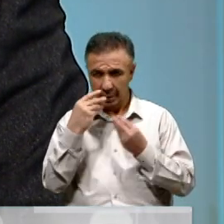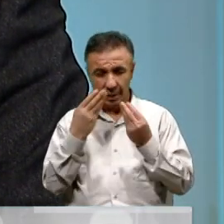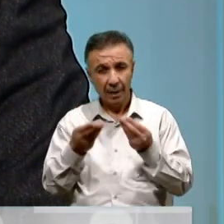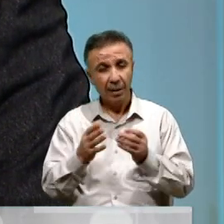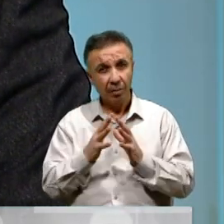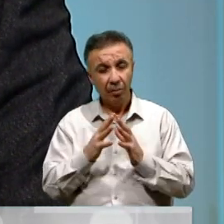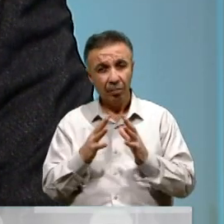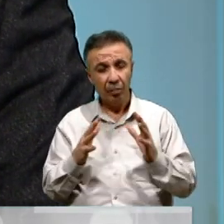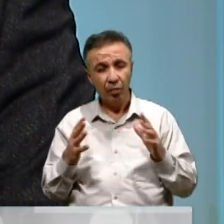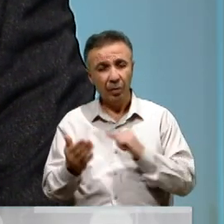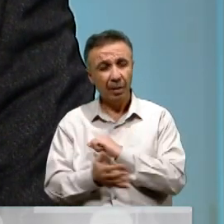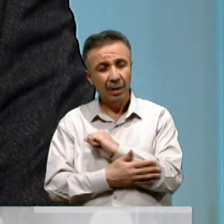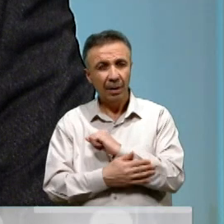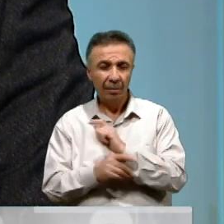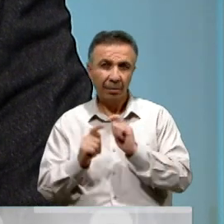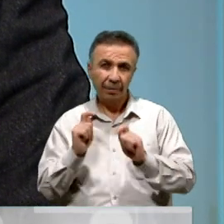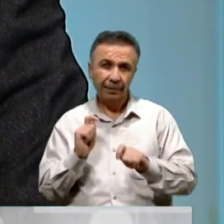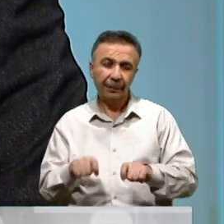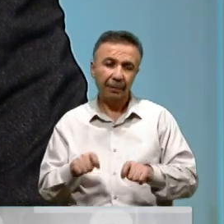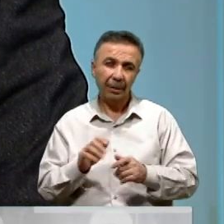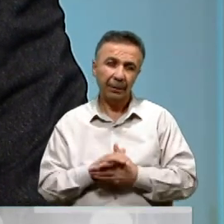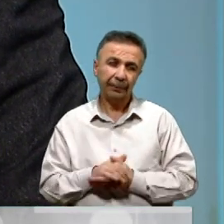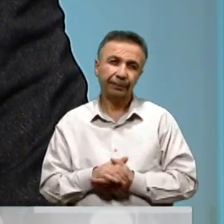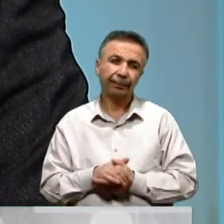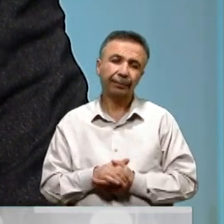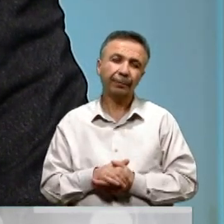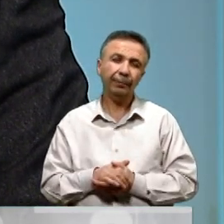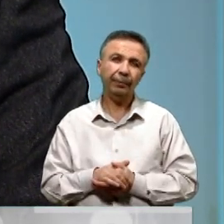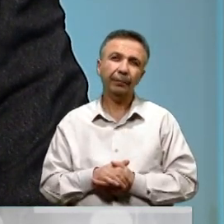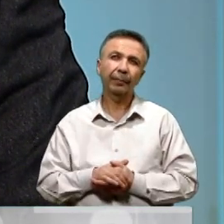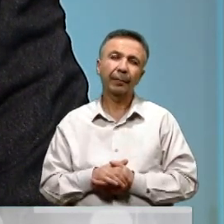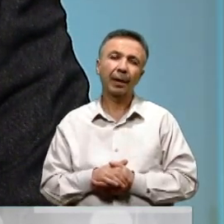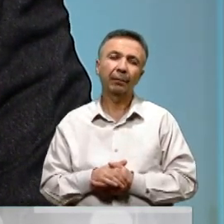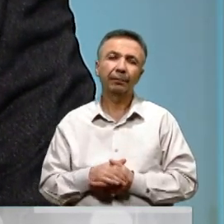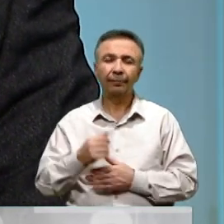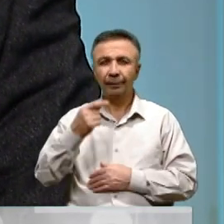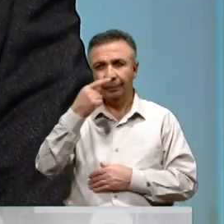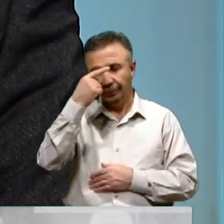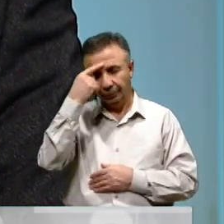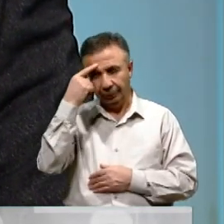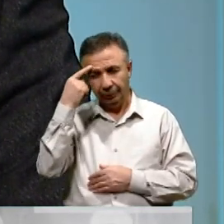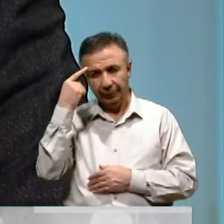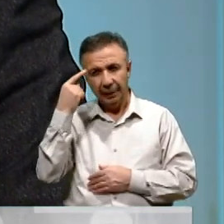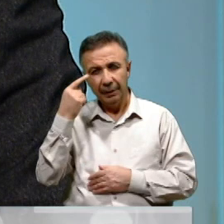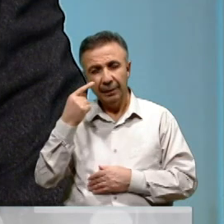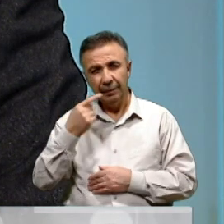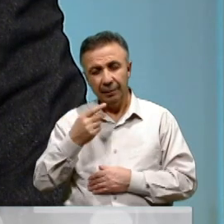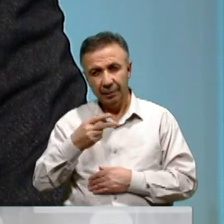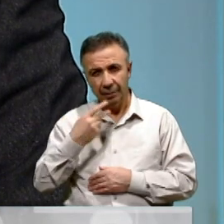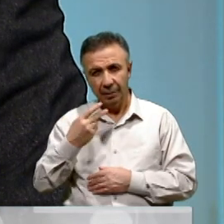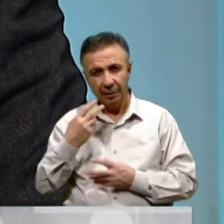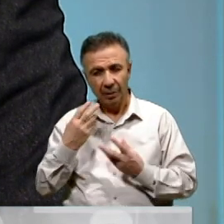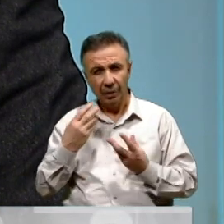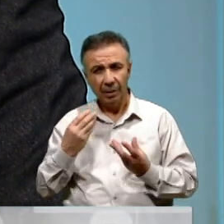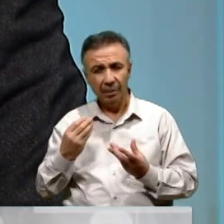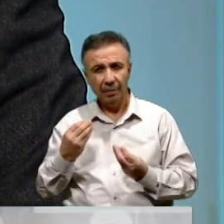büyük yardımlarda bulunarak, yani belki ifade olarak